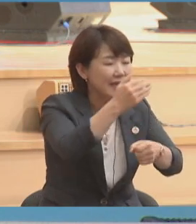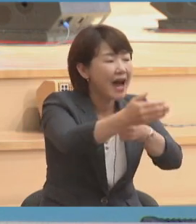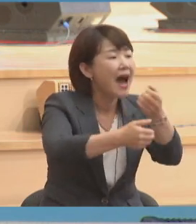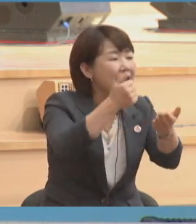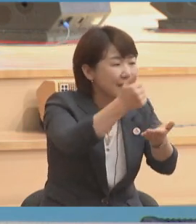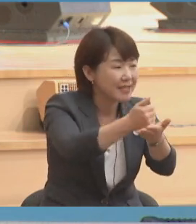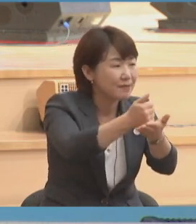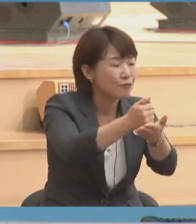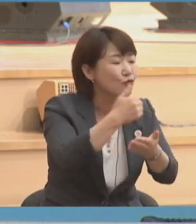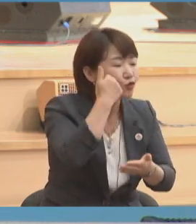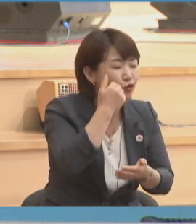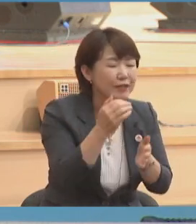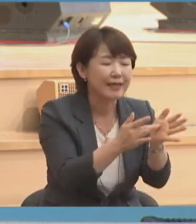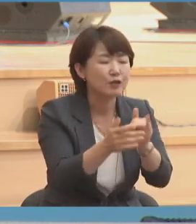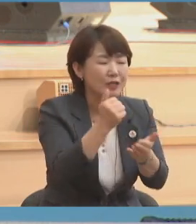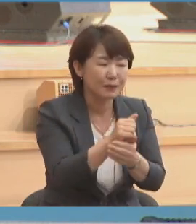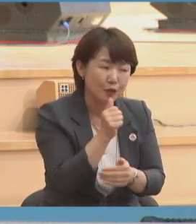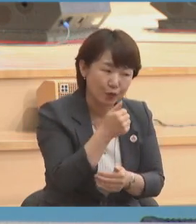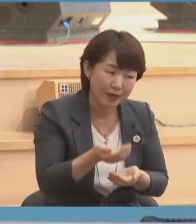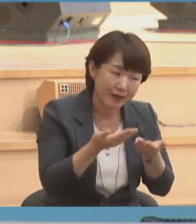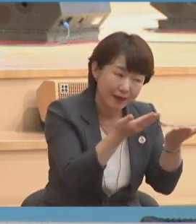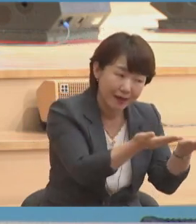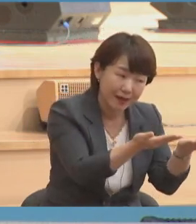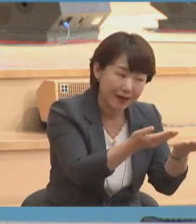예수님을 소개해 드릴까요?